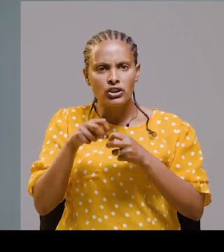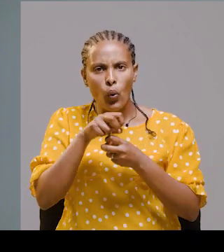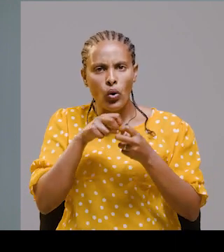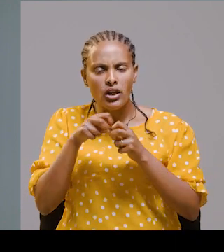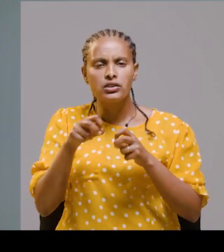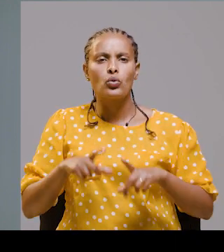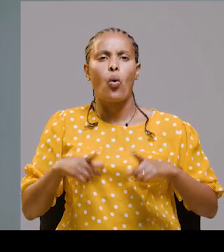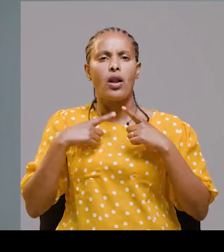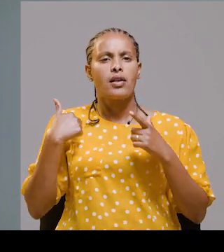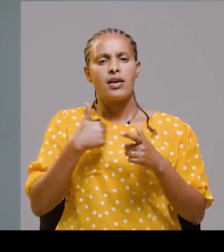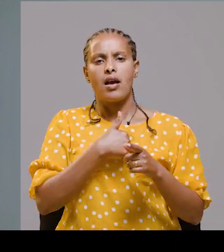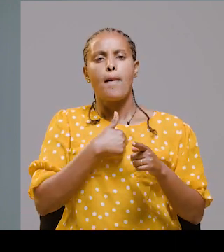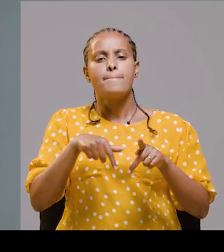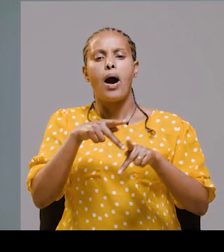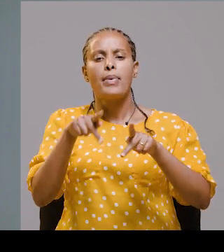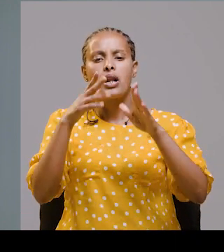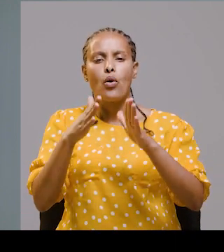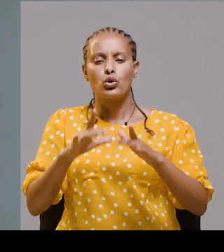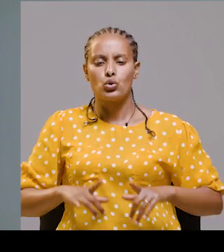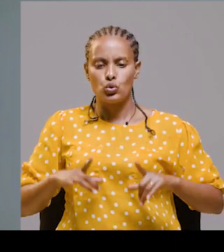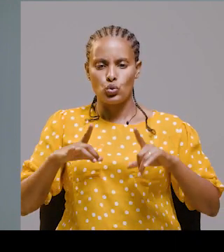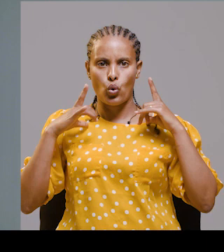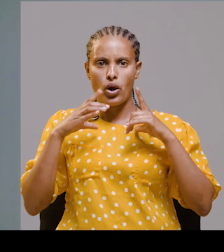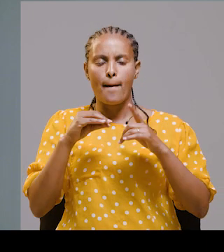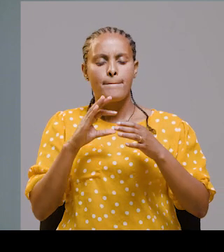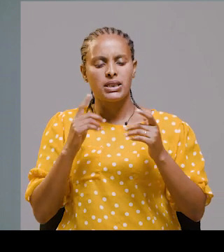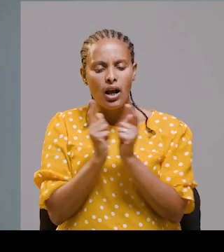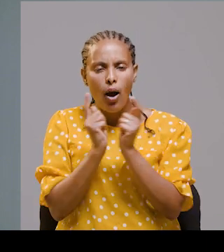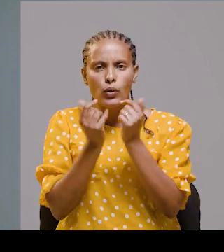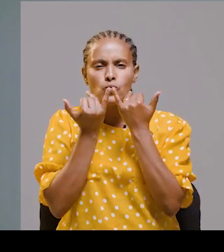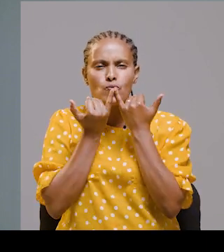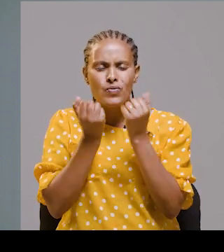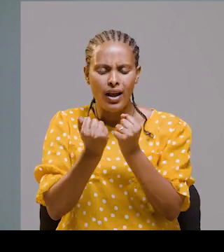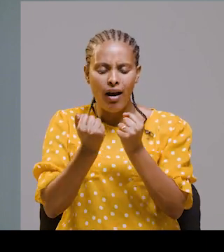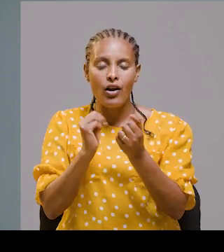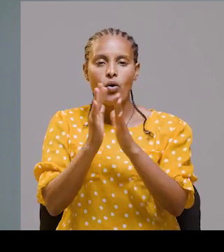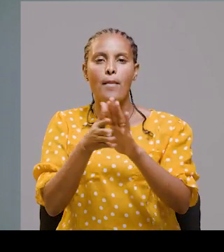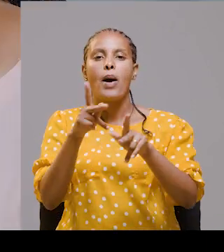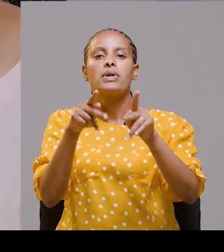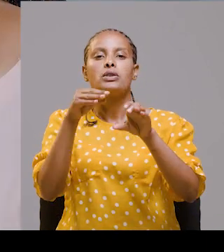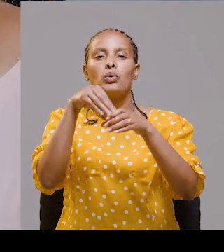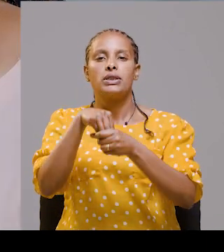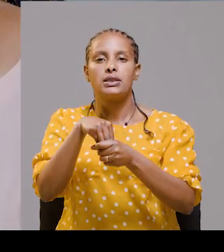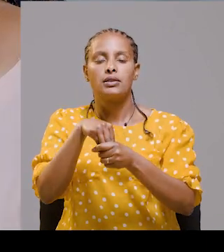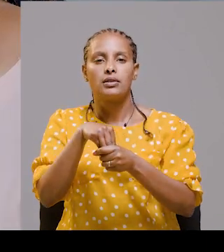ስለዚህ እንደኛ ያለ በጣም ማህበራዊ ኑሮው እና መስተጋብሩ በጣም የተጠነከረ ማህበረሰብ ውስጥ